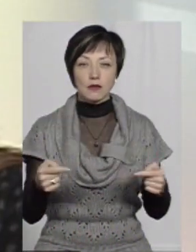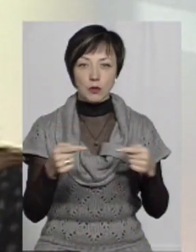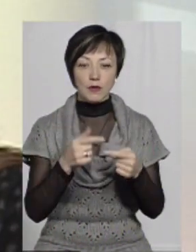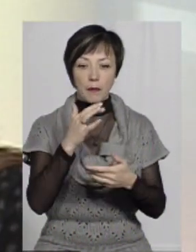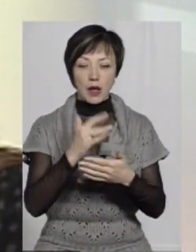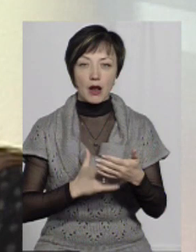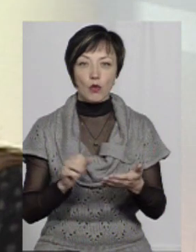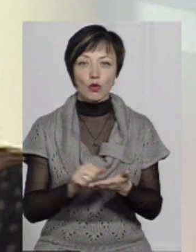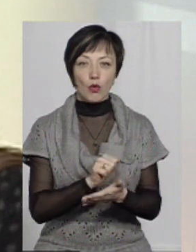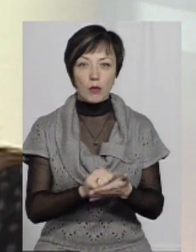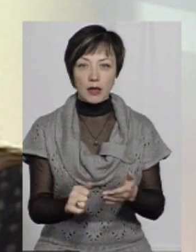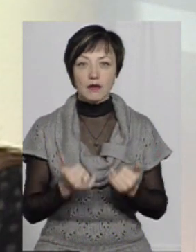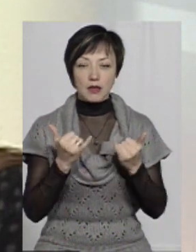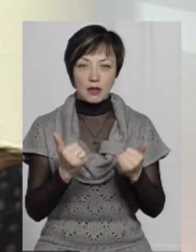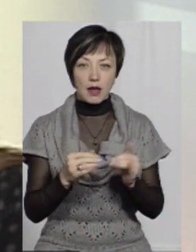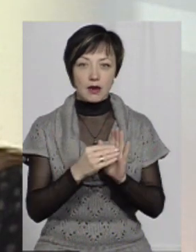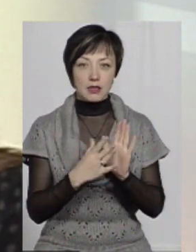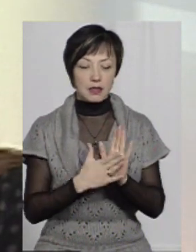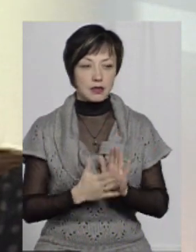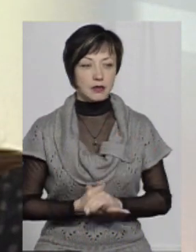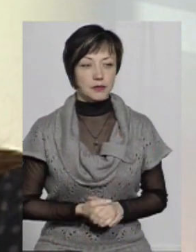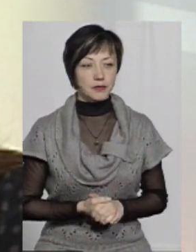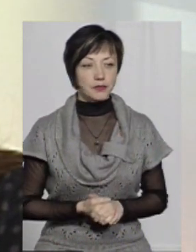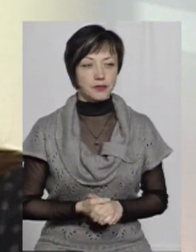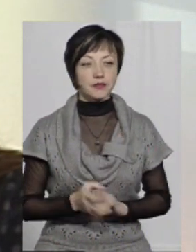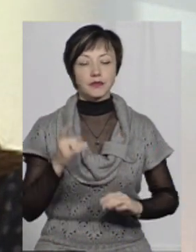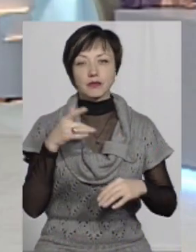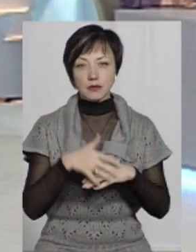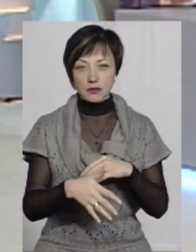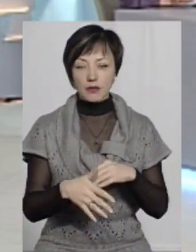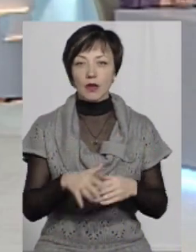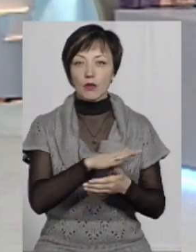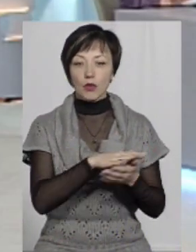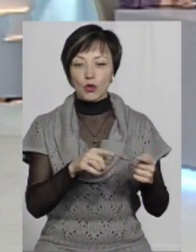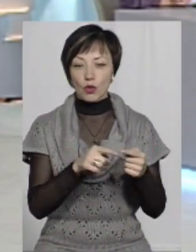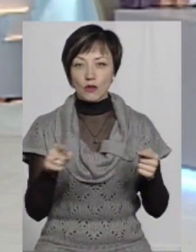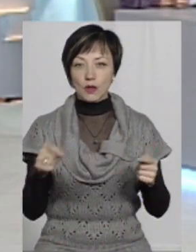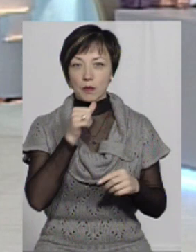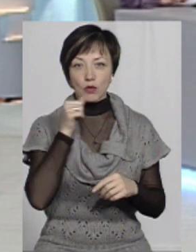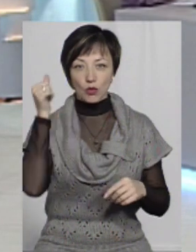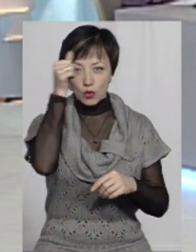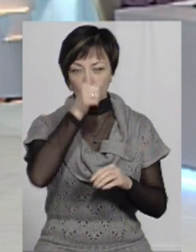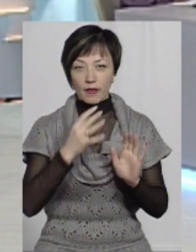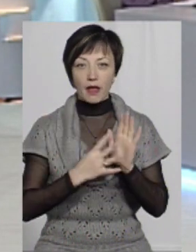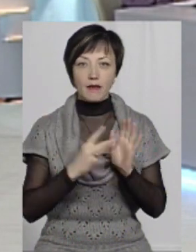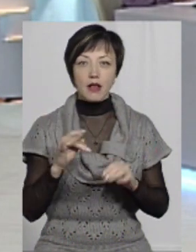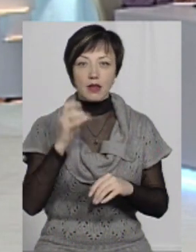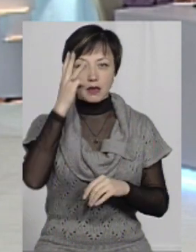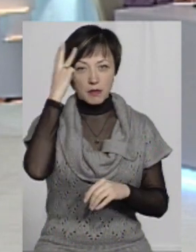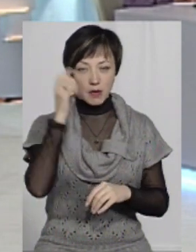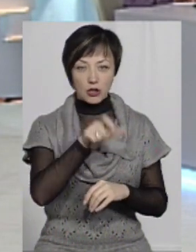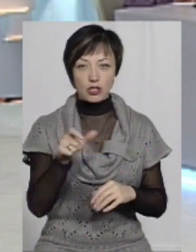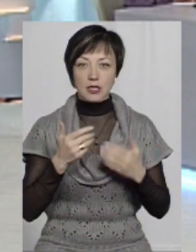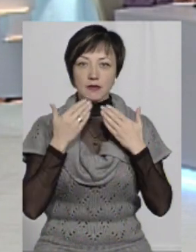відповідним переліком документів для реєстрації. Зрозуміло. Упродовж минулого року 9 разів